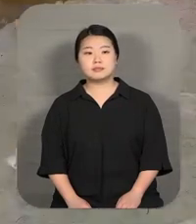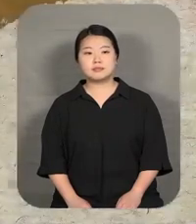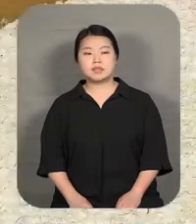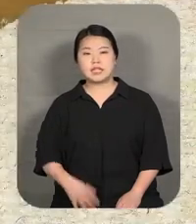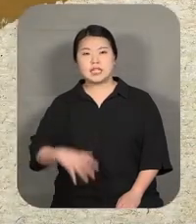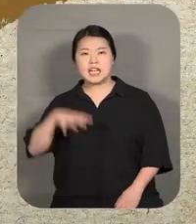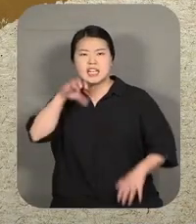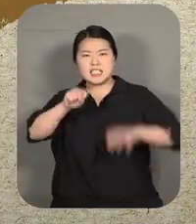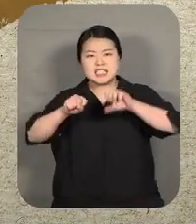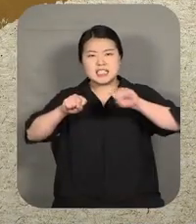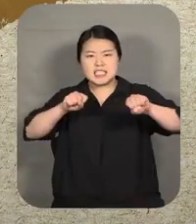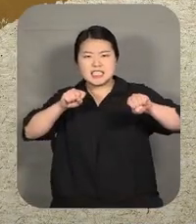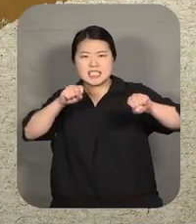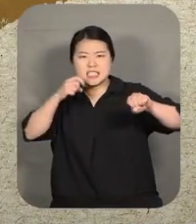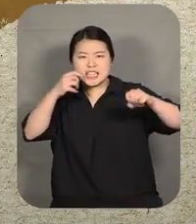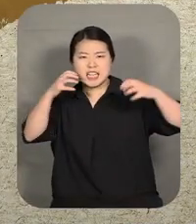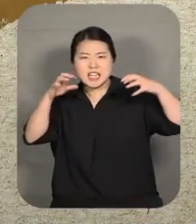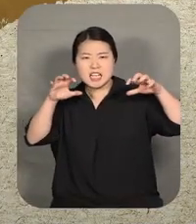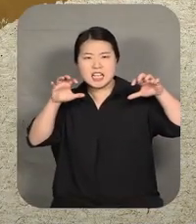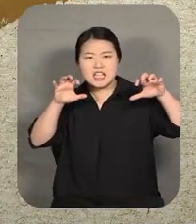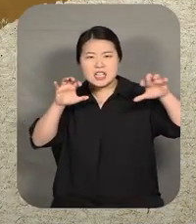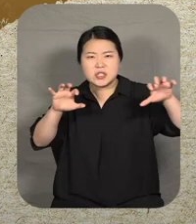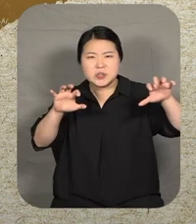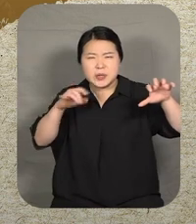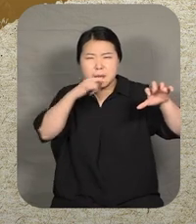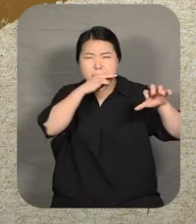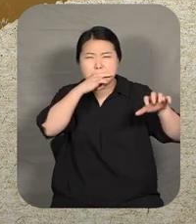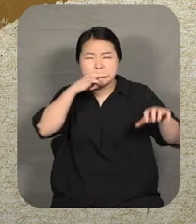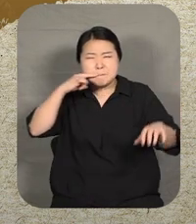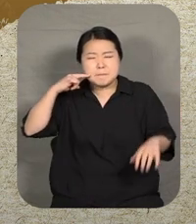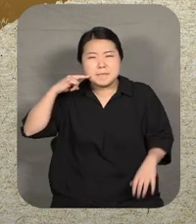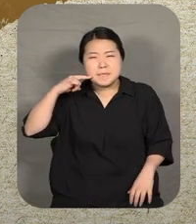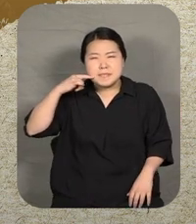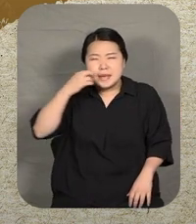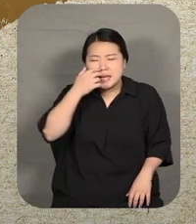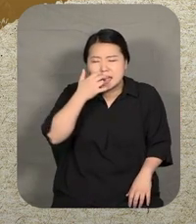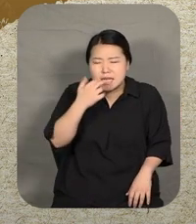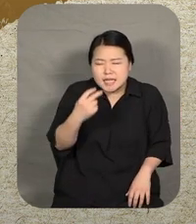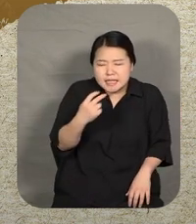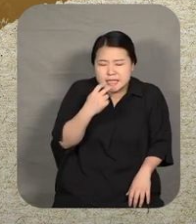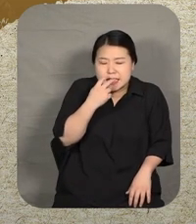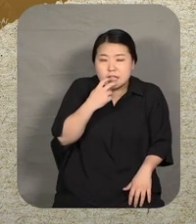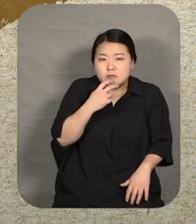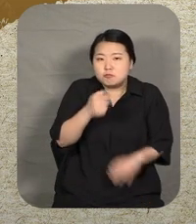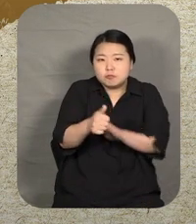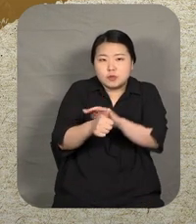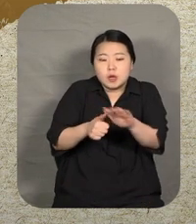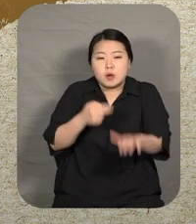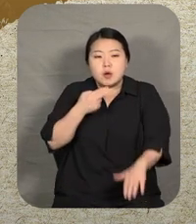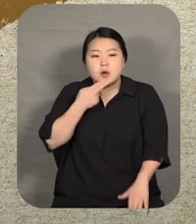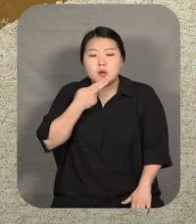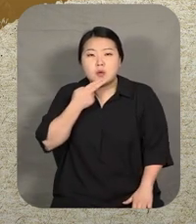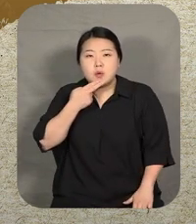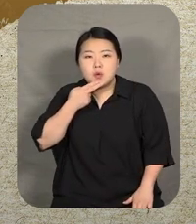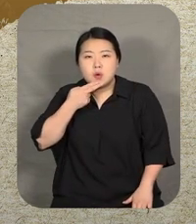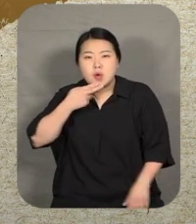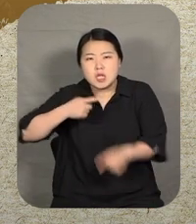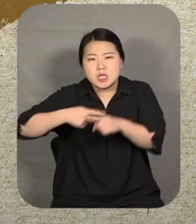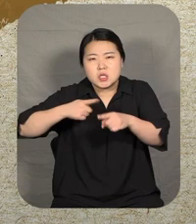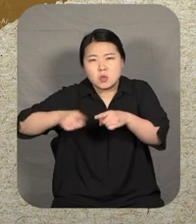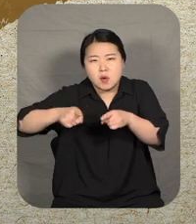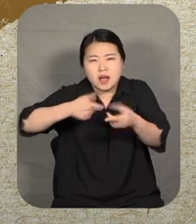야수에 비비린내 나는 아가리에서도 굴하지 않았고 총칼이